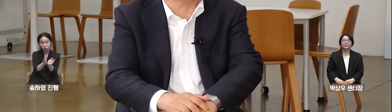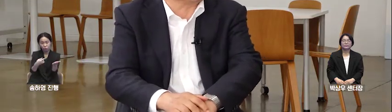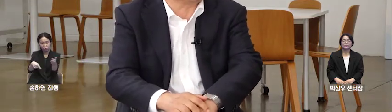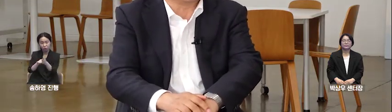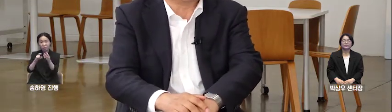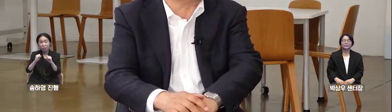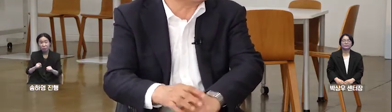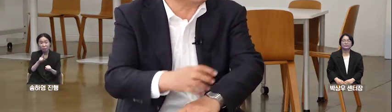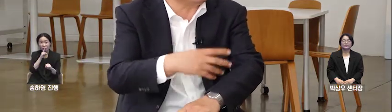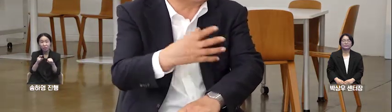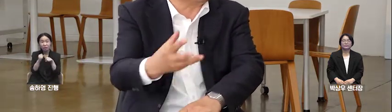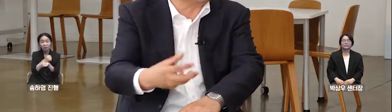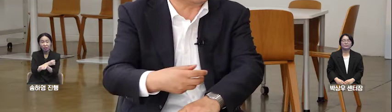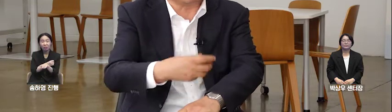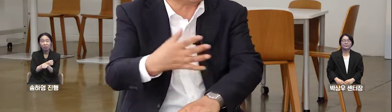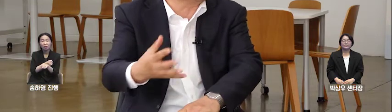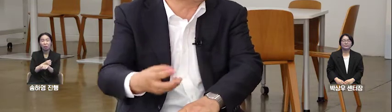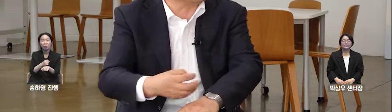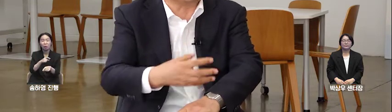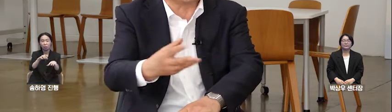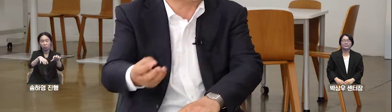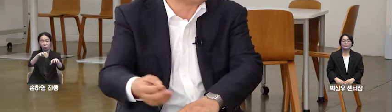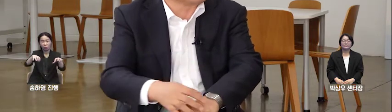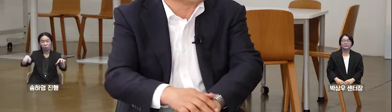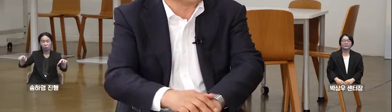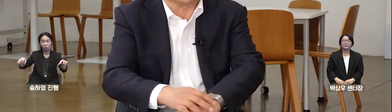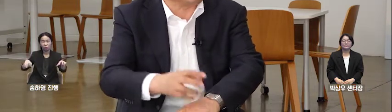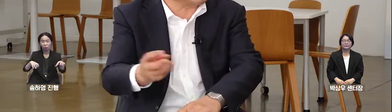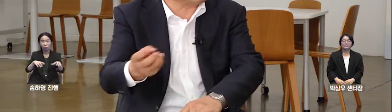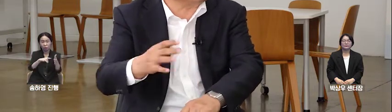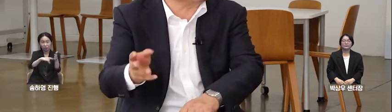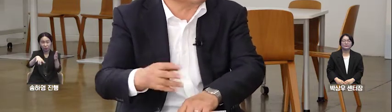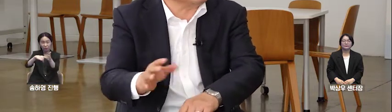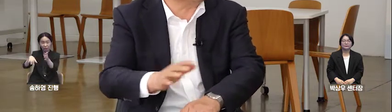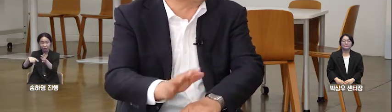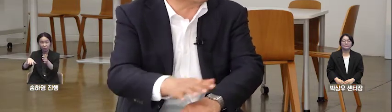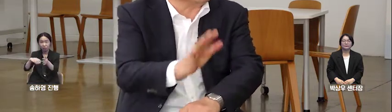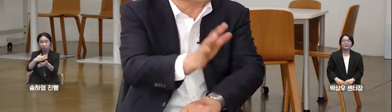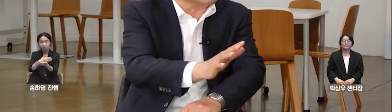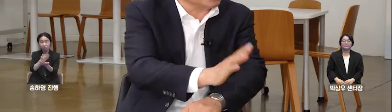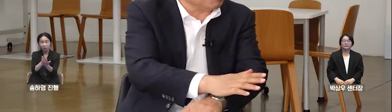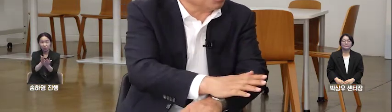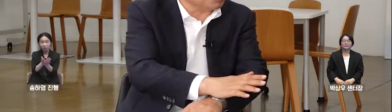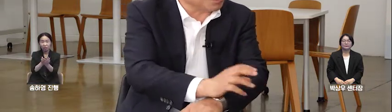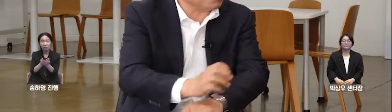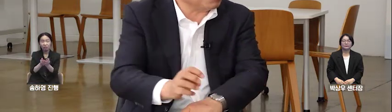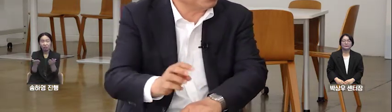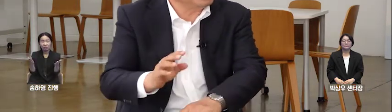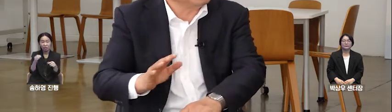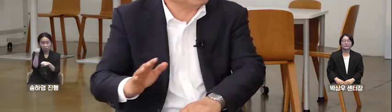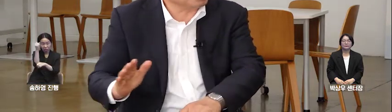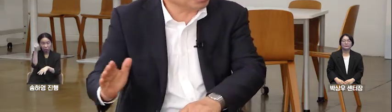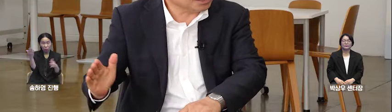것이 됐군요. 물론 일본 뭐 증명서니 뭐 이런 세금 뭐 이런 문제는 그냥 기본적으로 하고 또 이제